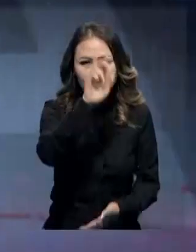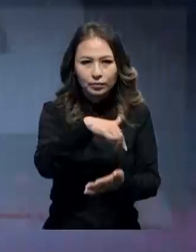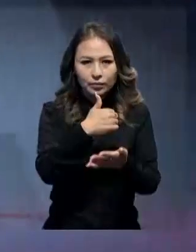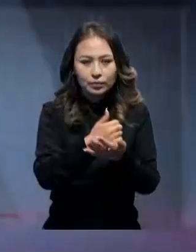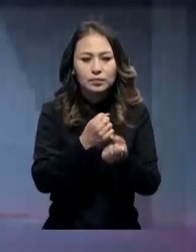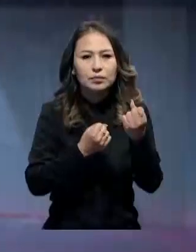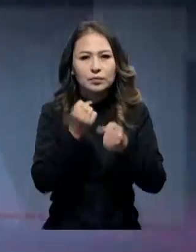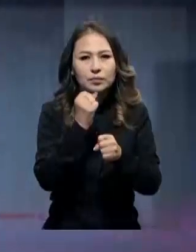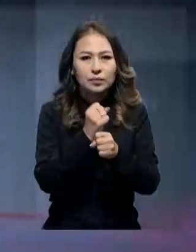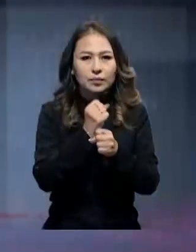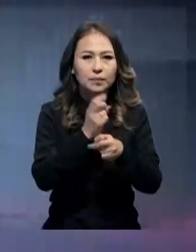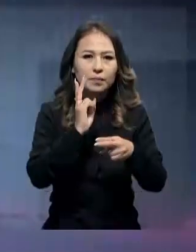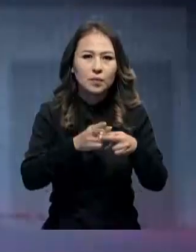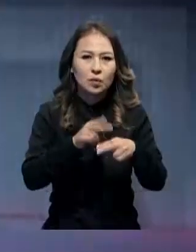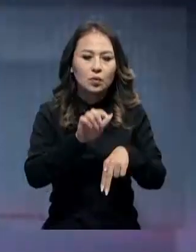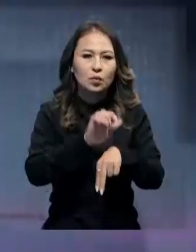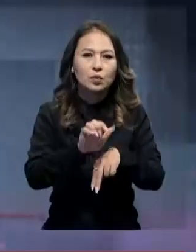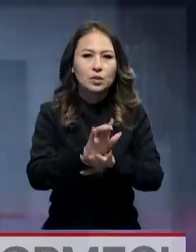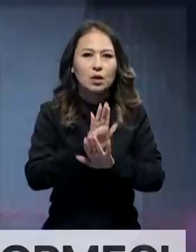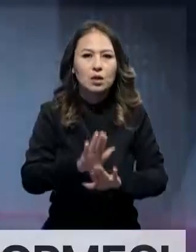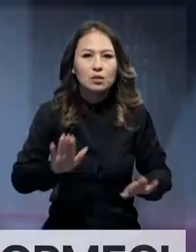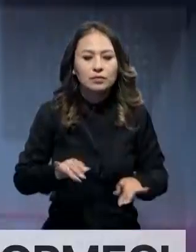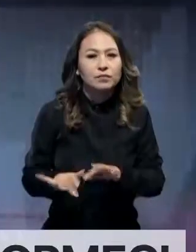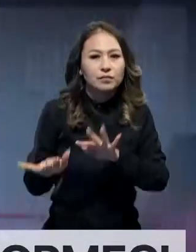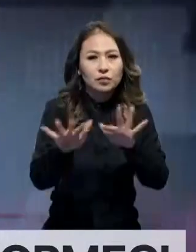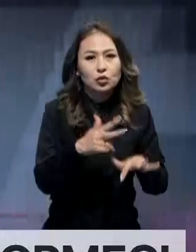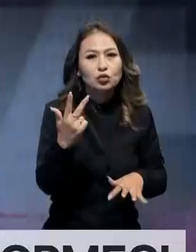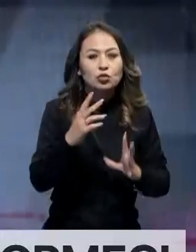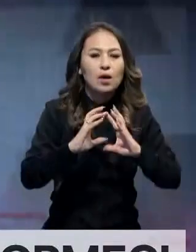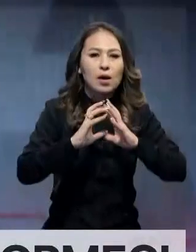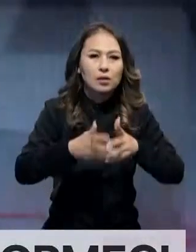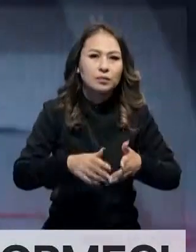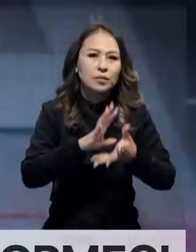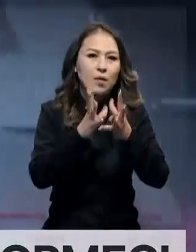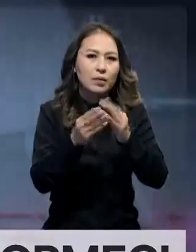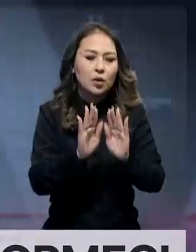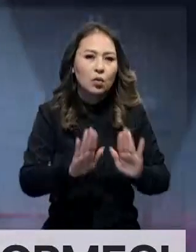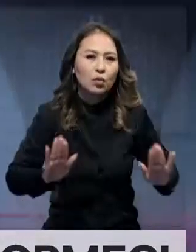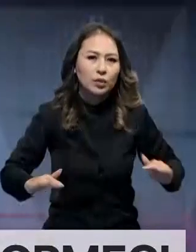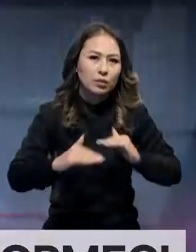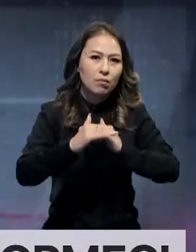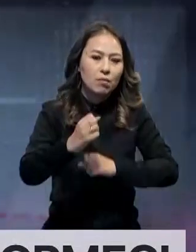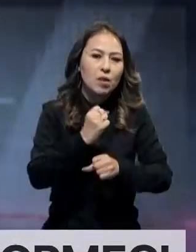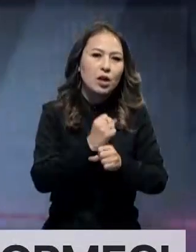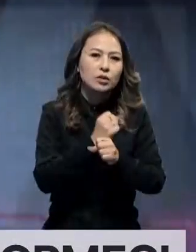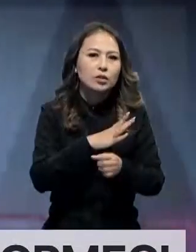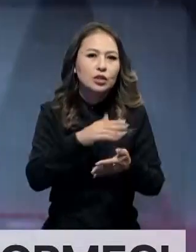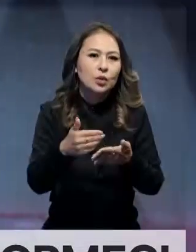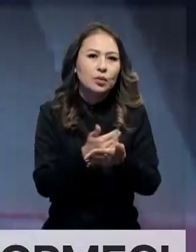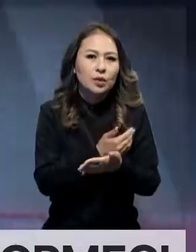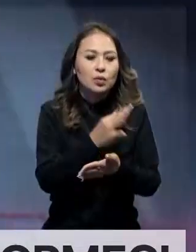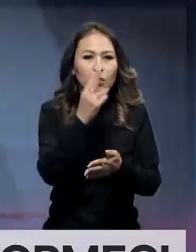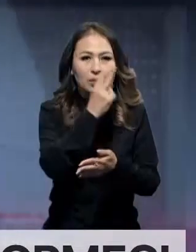Үкімет басшысы машина жасау және металл өңдеу көрмесін аралады. Үшінші халықаралық мамандандырылған көрмеде отандық машина жасау саласының